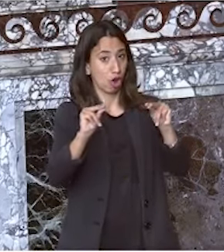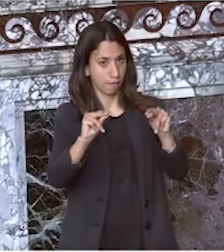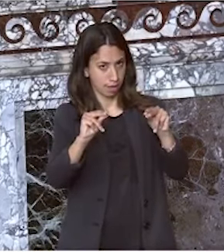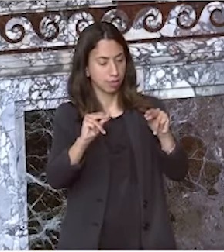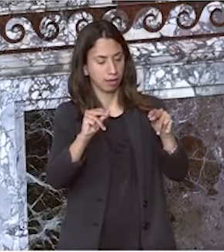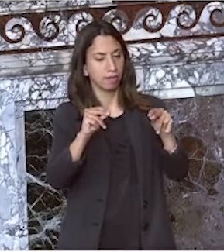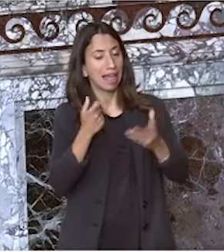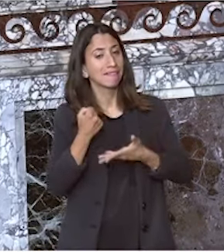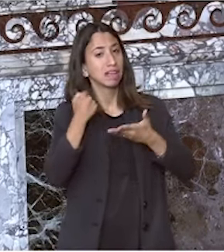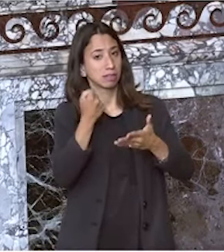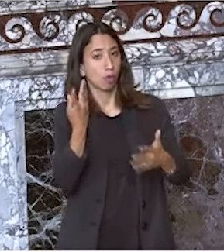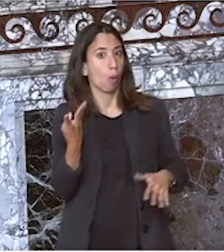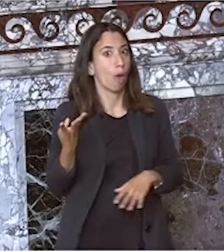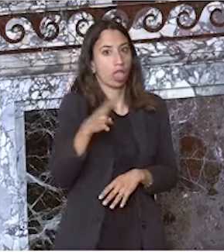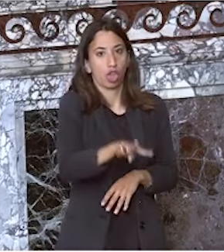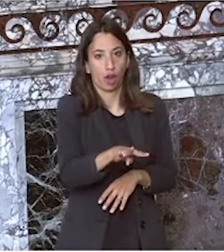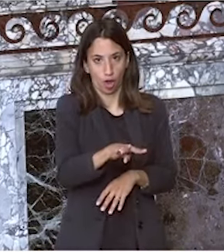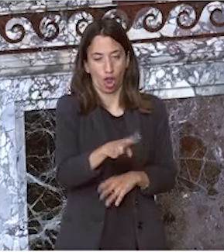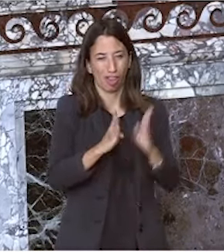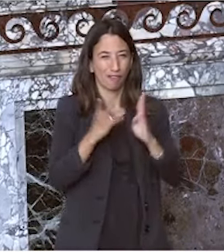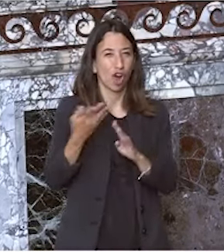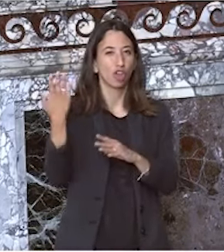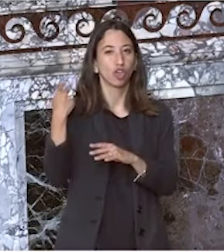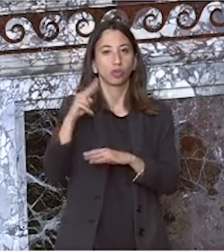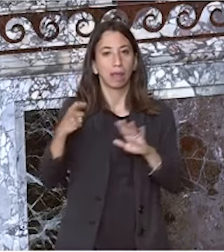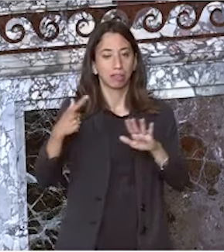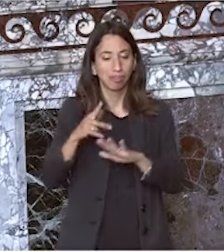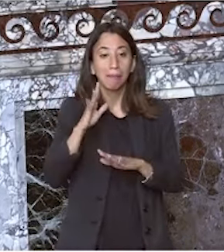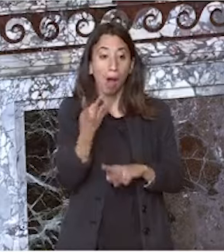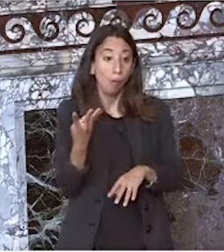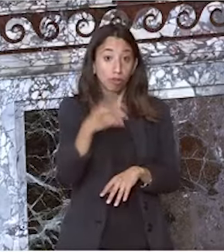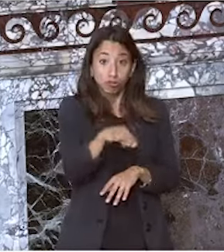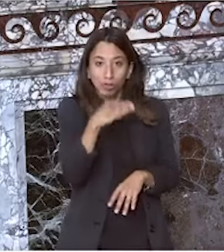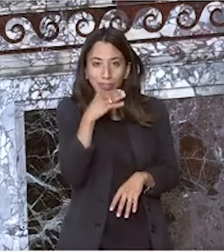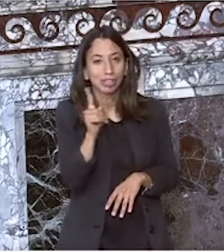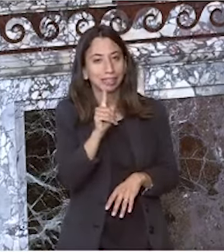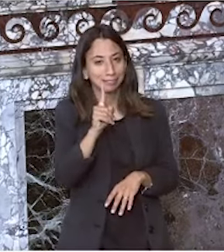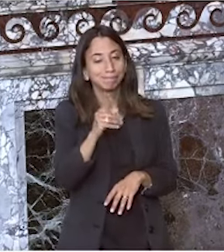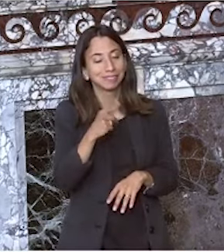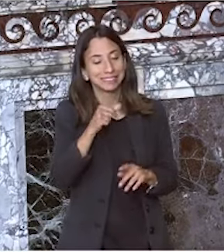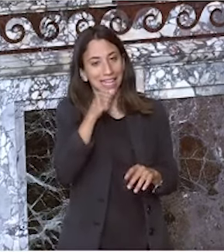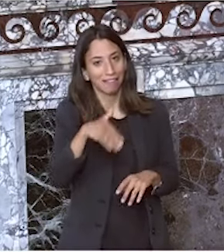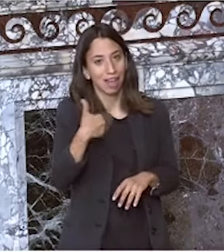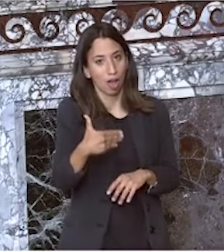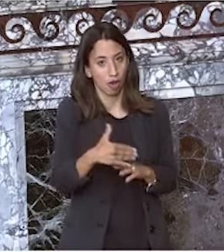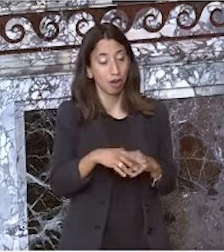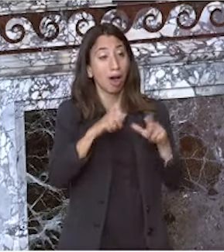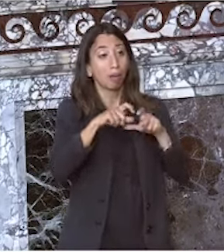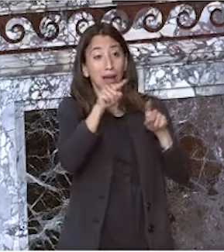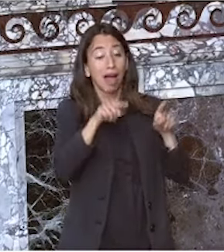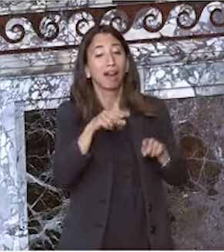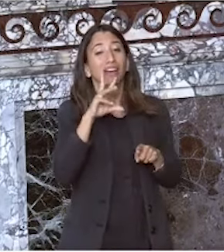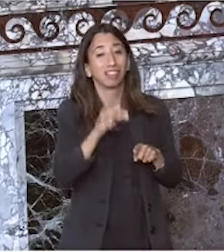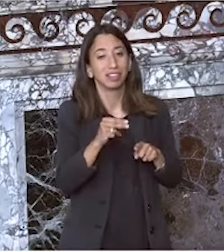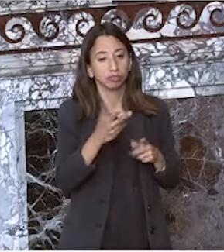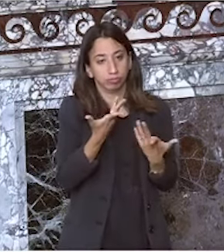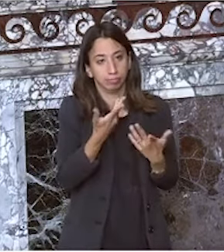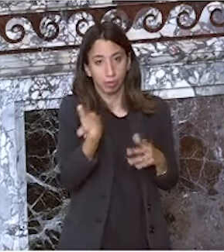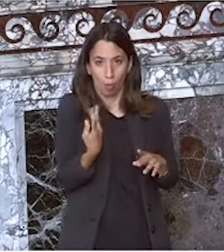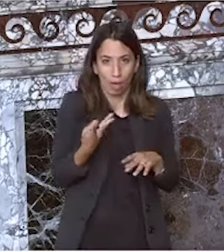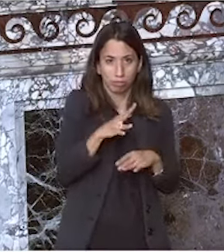sono quadruplicati dal 2017, ma rimangono limitati. Per le banche significative sono inferiori a quelli delle concorrenti